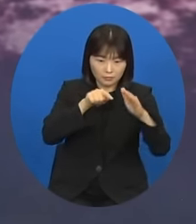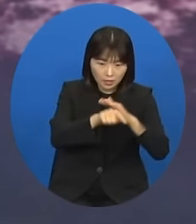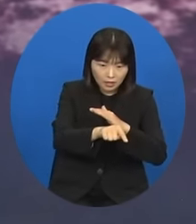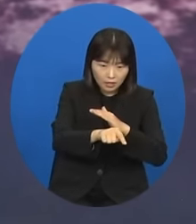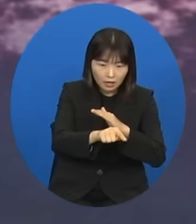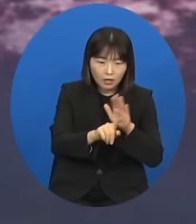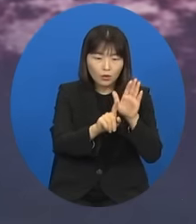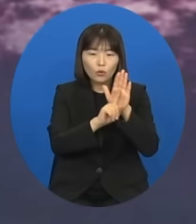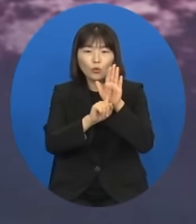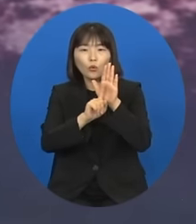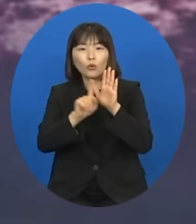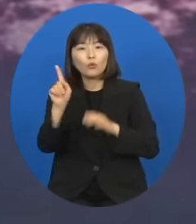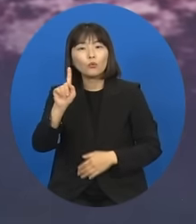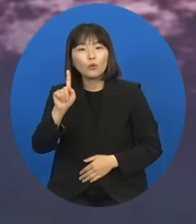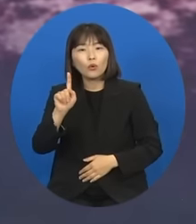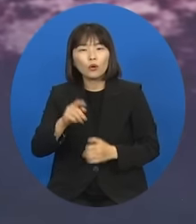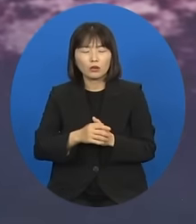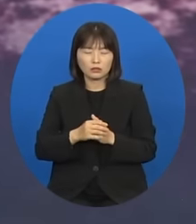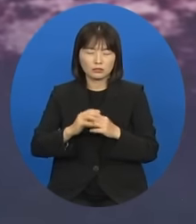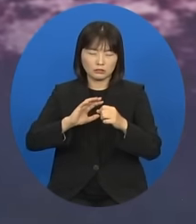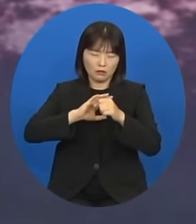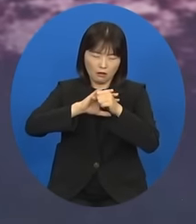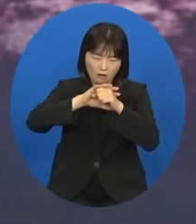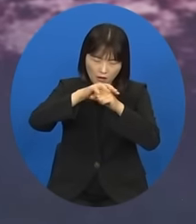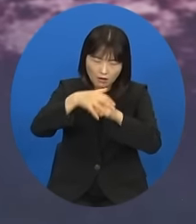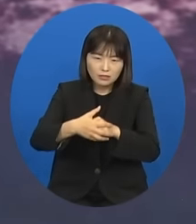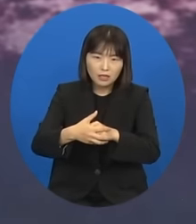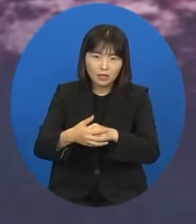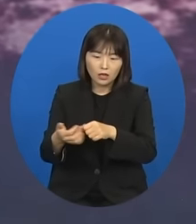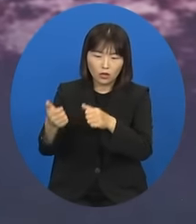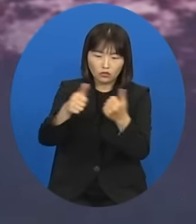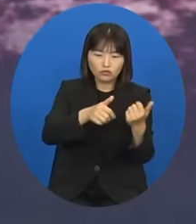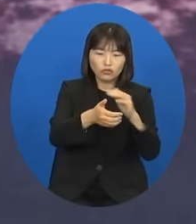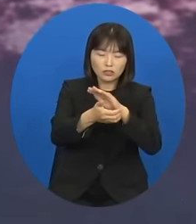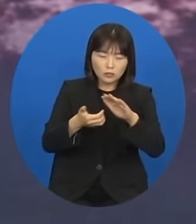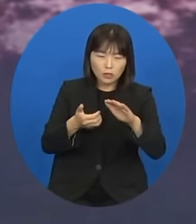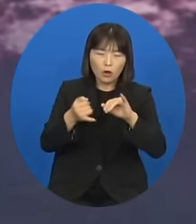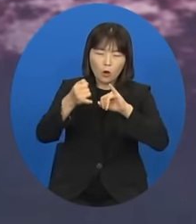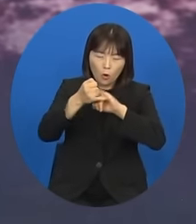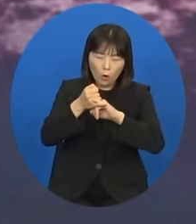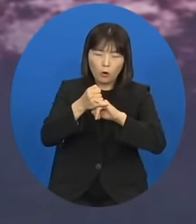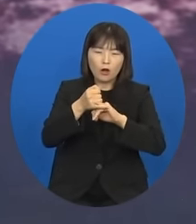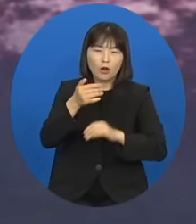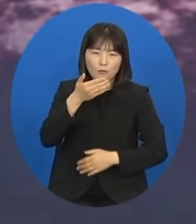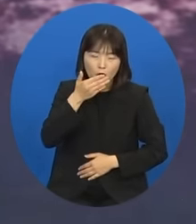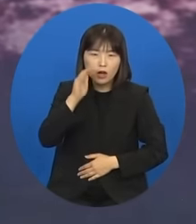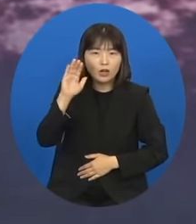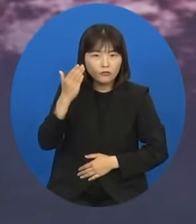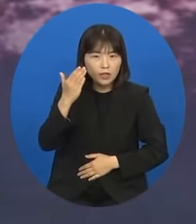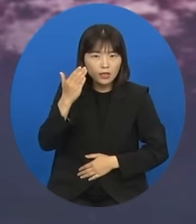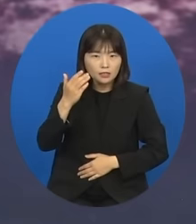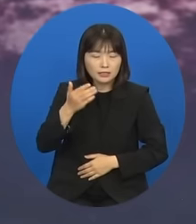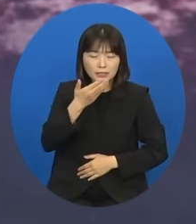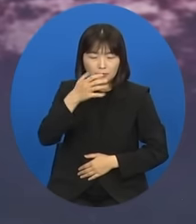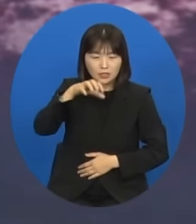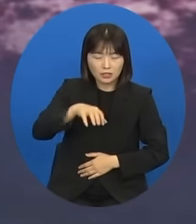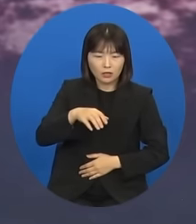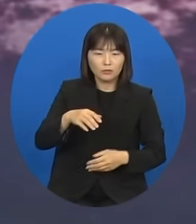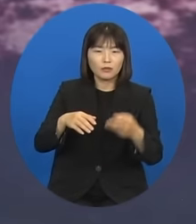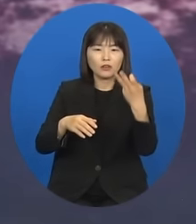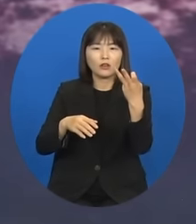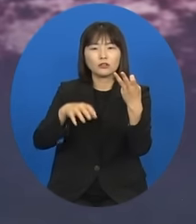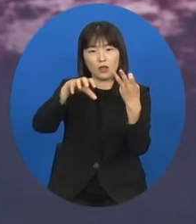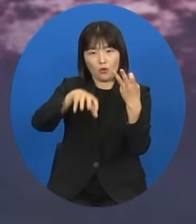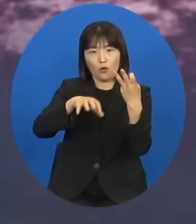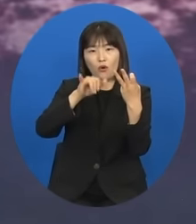홍보를 하는 거예요 전 세계에 죽기 전에 가봐야 될 먹어 봐야 될 레스토랑 13 군데가 있다는 겁니다